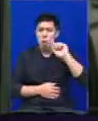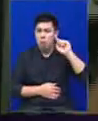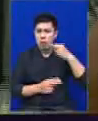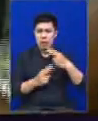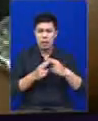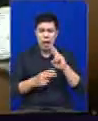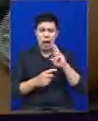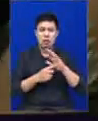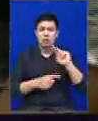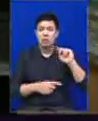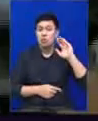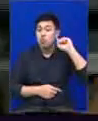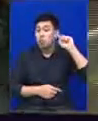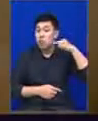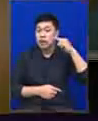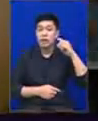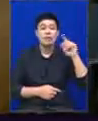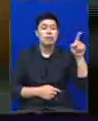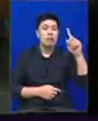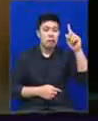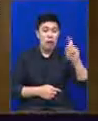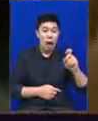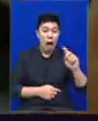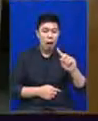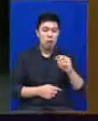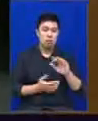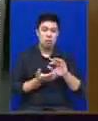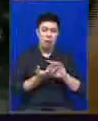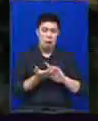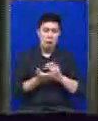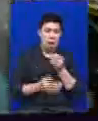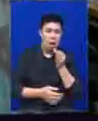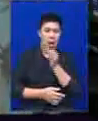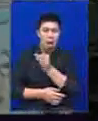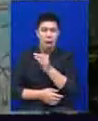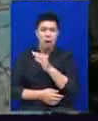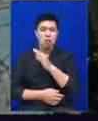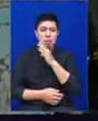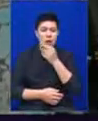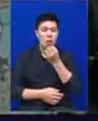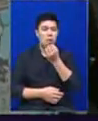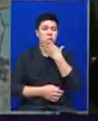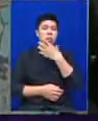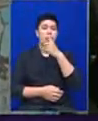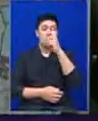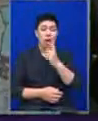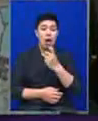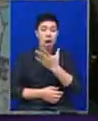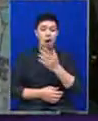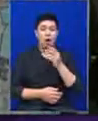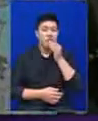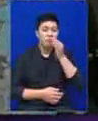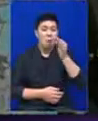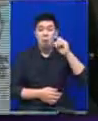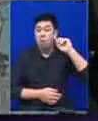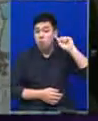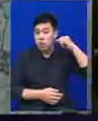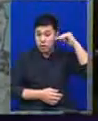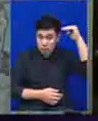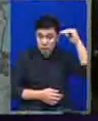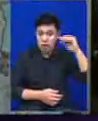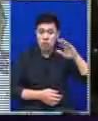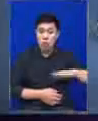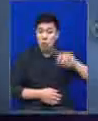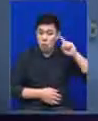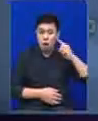พิชิตสิงห์มารดาที่เสียชีวิตโดยการถูกวางนายกมลระบุนะครับว่าได้ฟ้องร้องพี่สาวและน้องสาวรวม 3คน